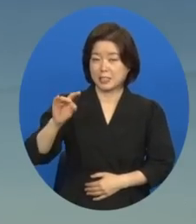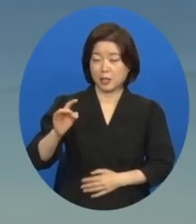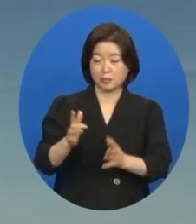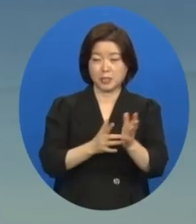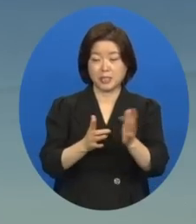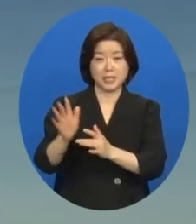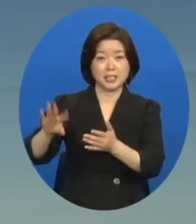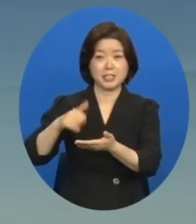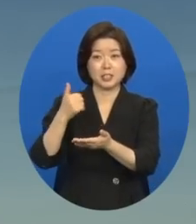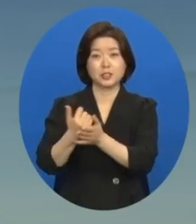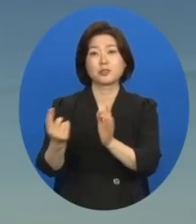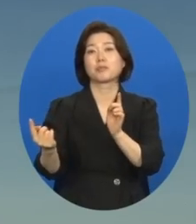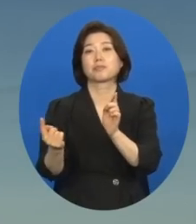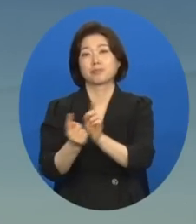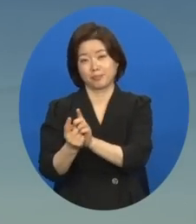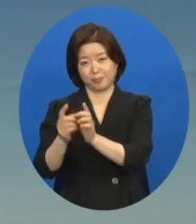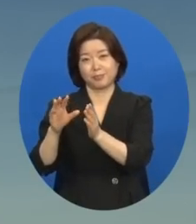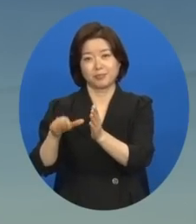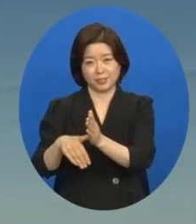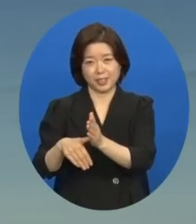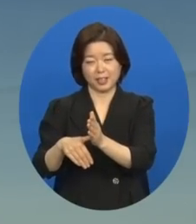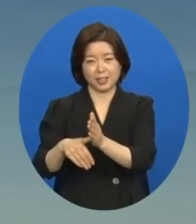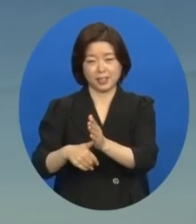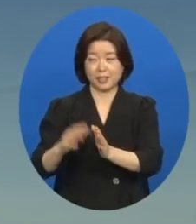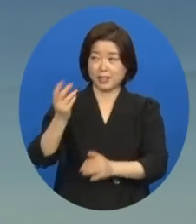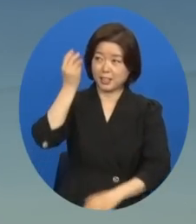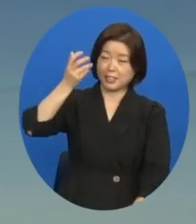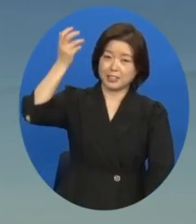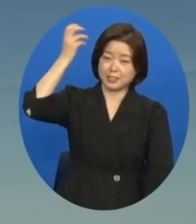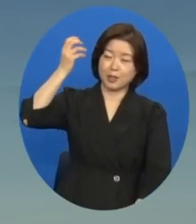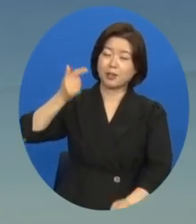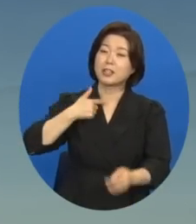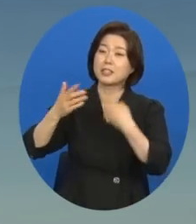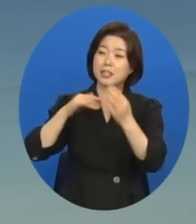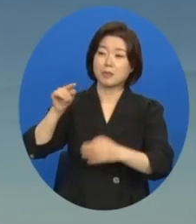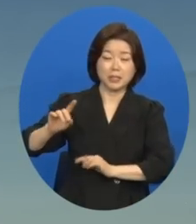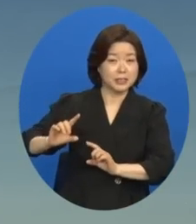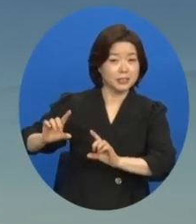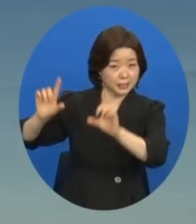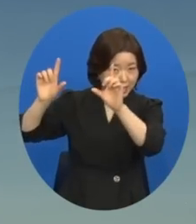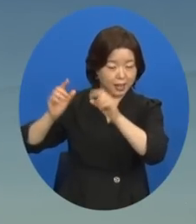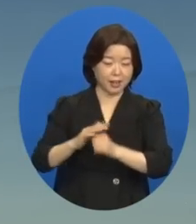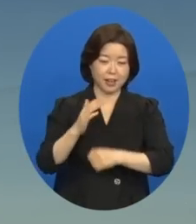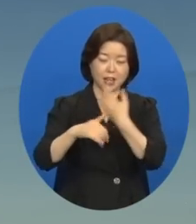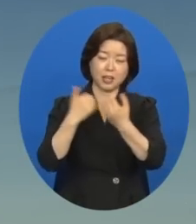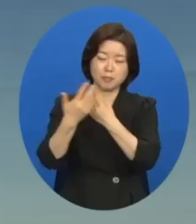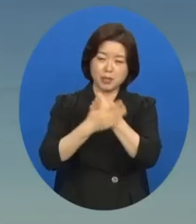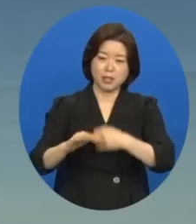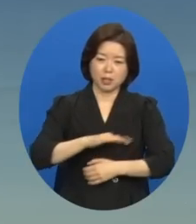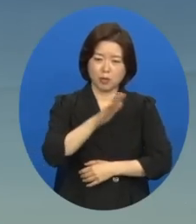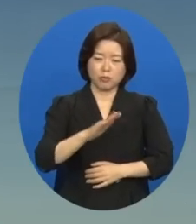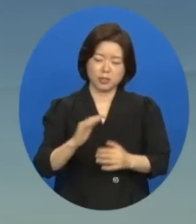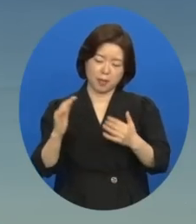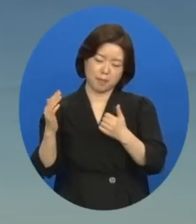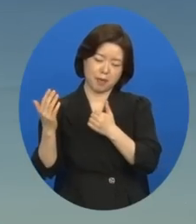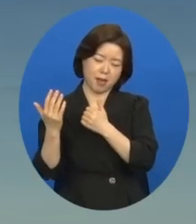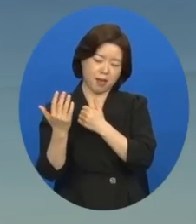예수 그리스도를 만났을 때, 성령을 체험했던 그날, 하나님의 은혜가 우리를 감쌌던